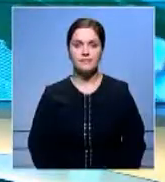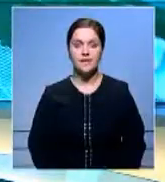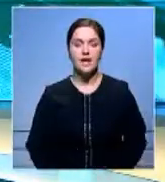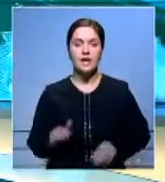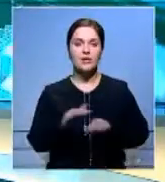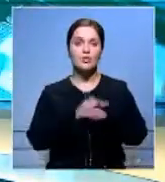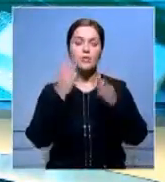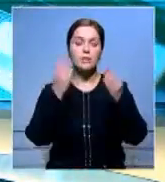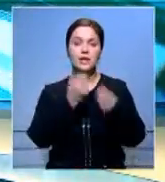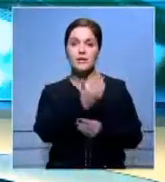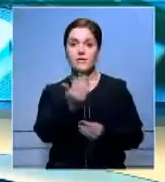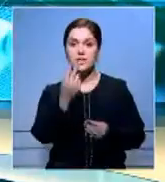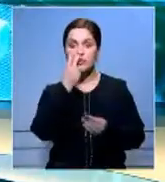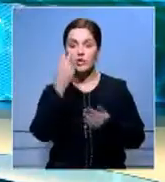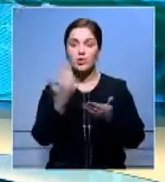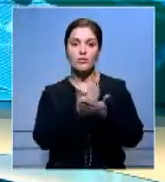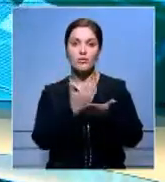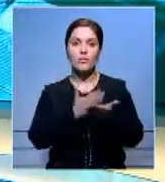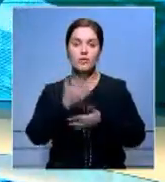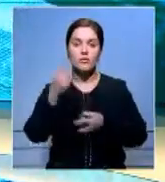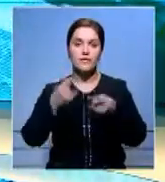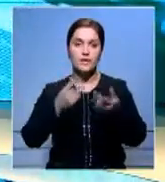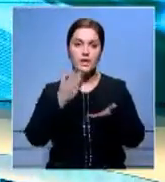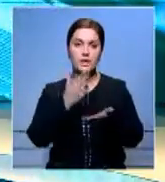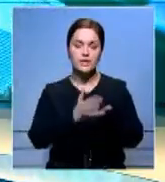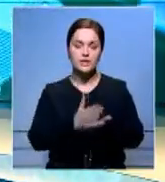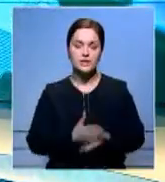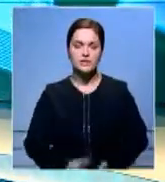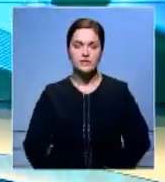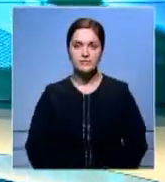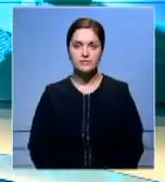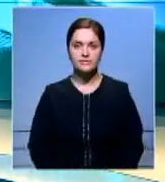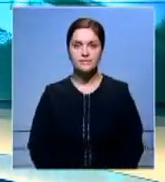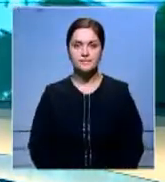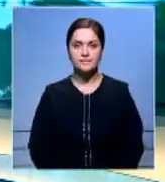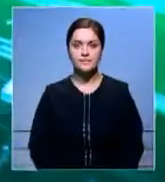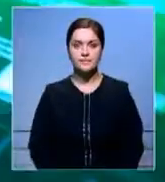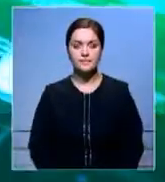Добрый день, вы смотрите новости в студии Валерия Гавриленко. Сурдоперевод Виктории Антонишной.